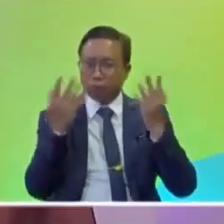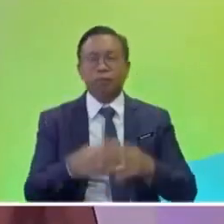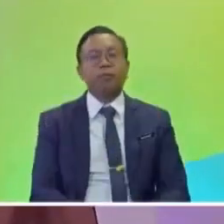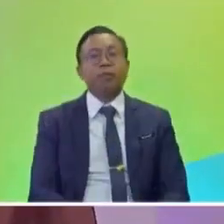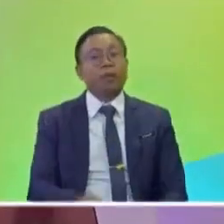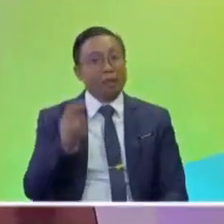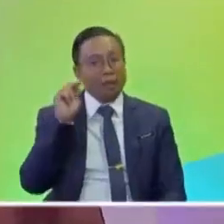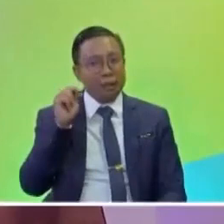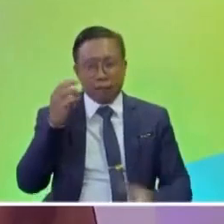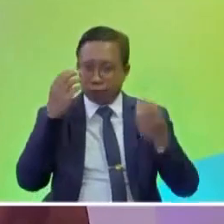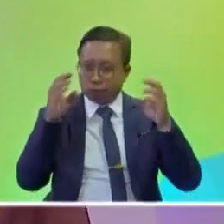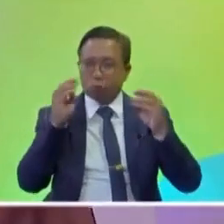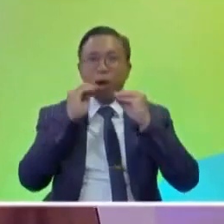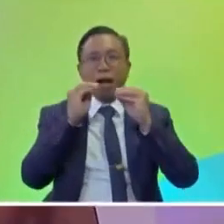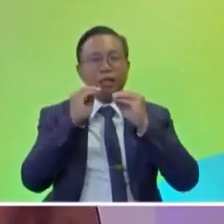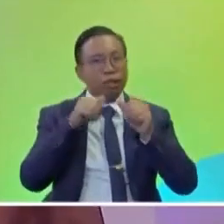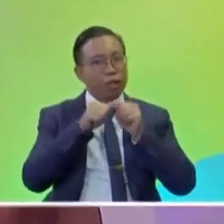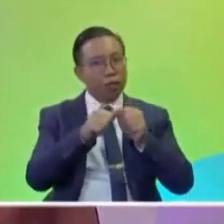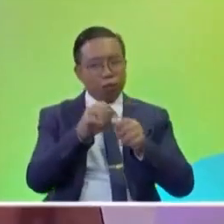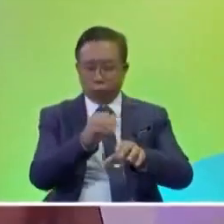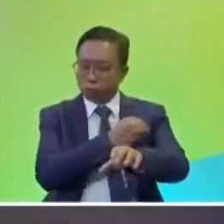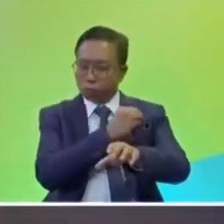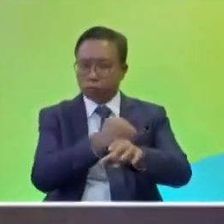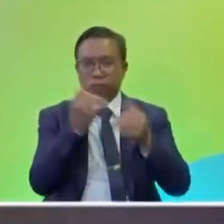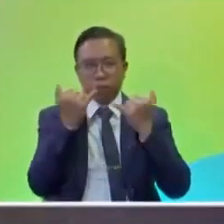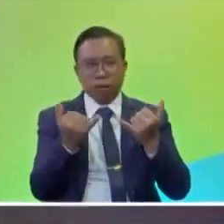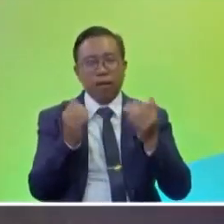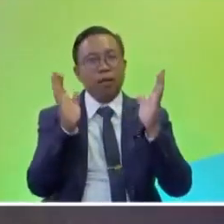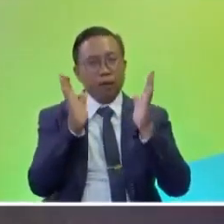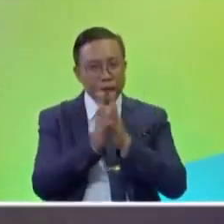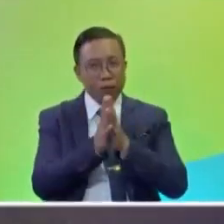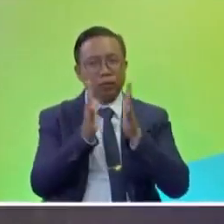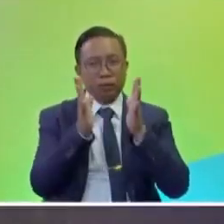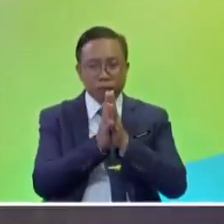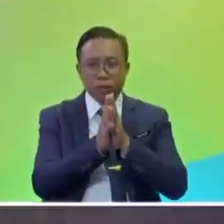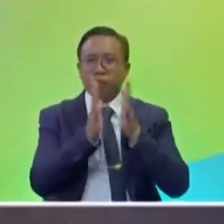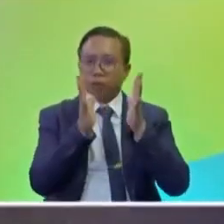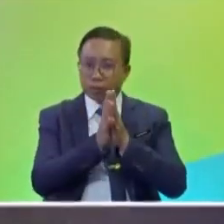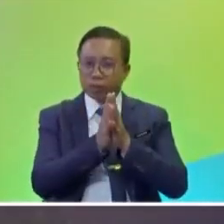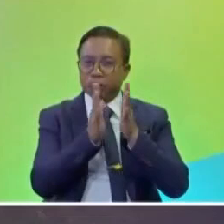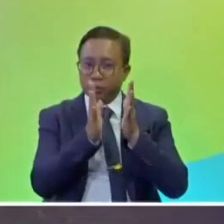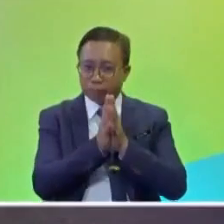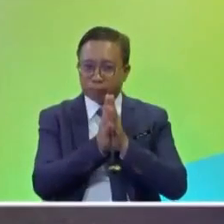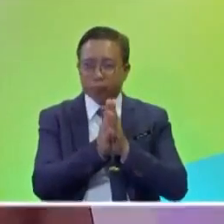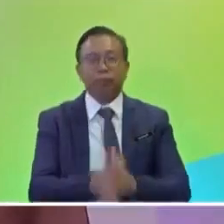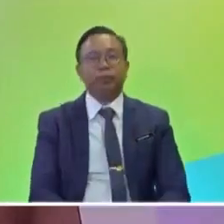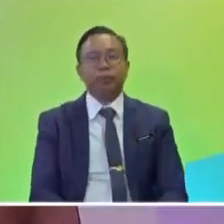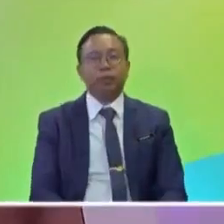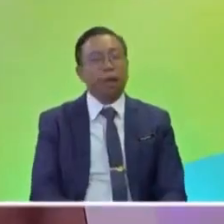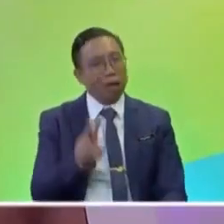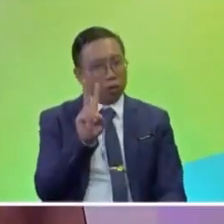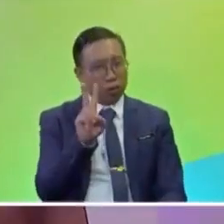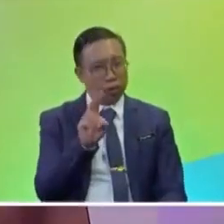ajar tepuk tangan ikut muzik. Ini kita tepuk tangan. Pergerakkan dulu. Okey, tepuk tangan. Okey. Yang